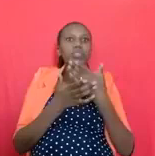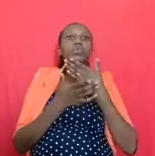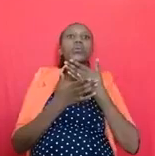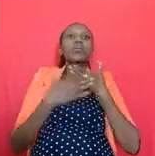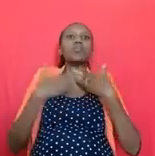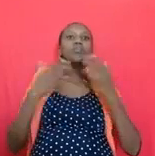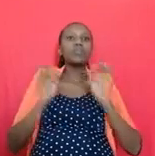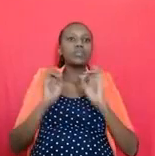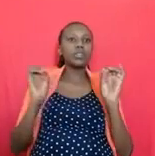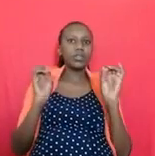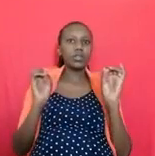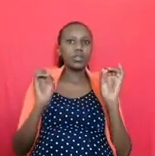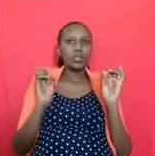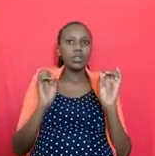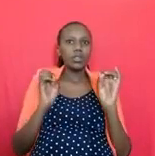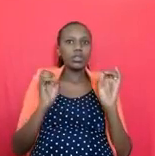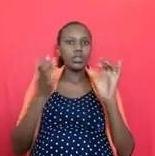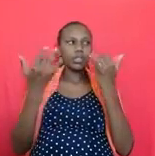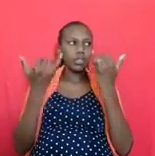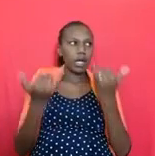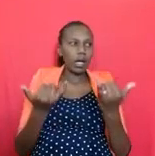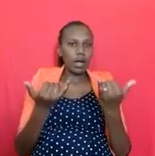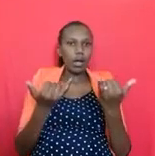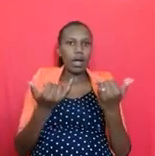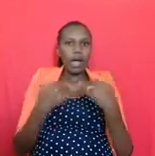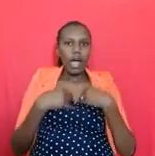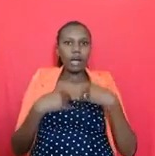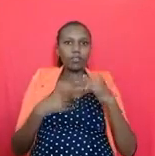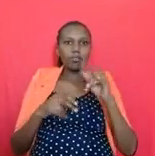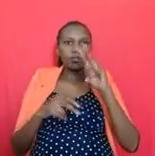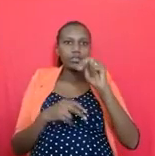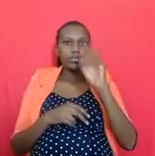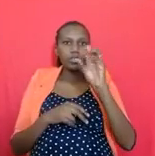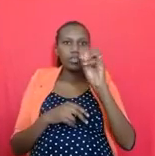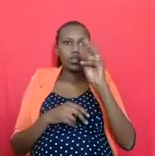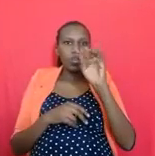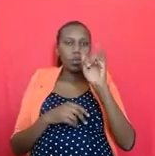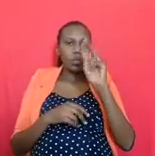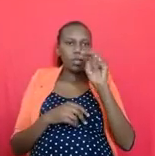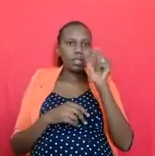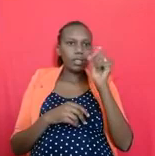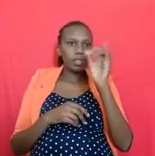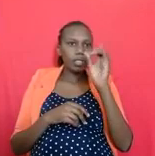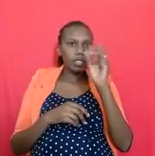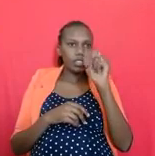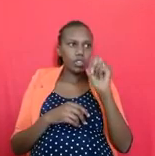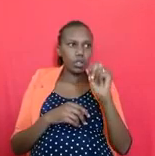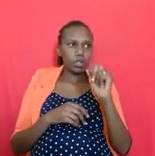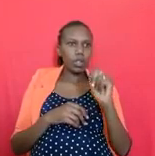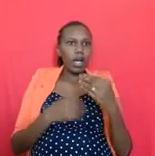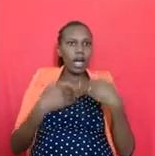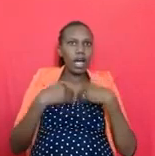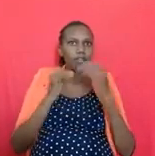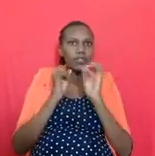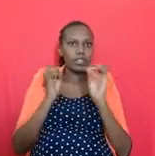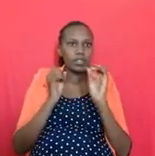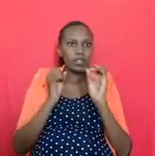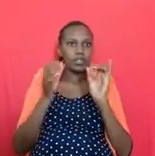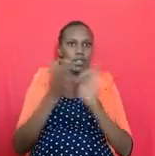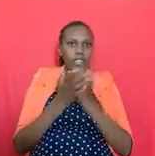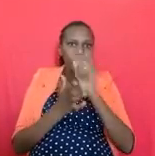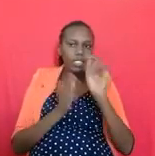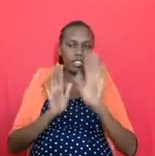mokweda. Kogu utiri nomination ya PCC member ila ashokire. Kogu kaudu